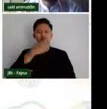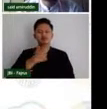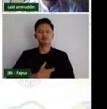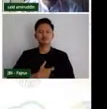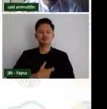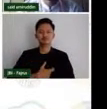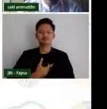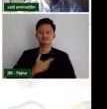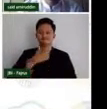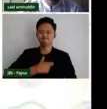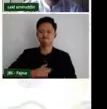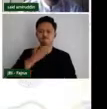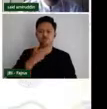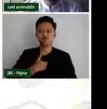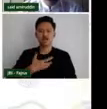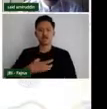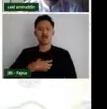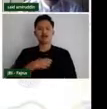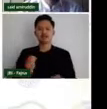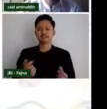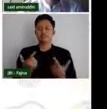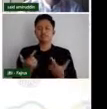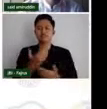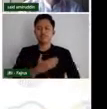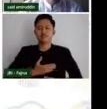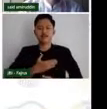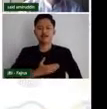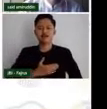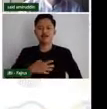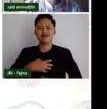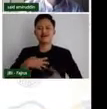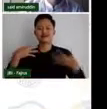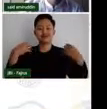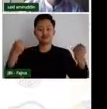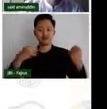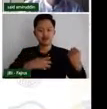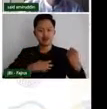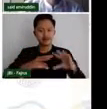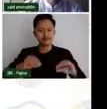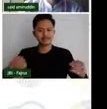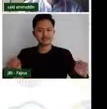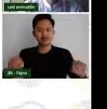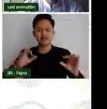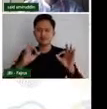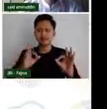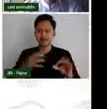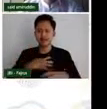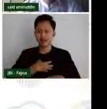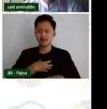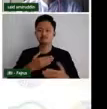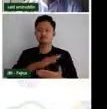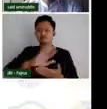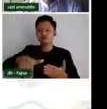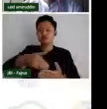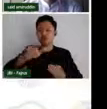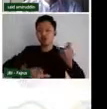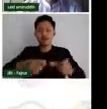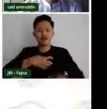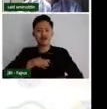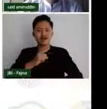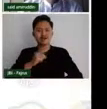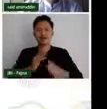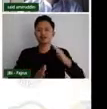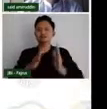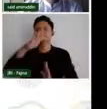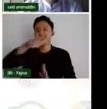hak untuk hidup layak, hak pendidikan, hak kesehatan, dan hak pekerjaan. Jadi pendidikan itu dimiliki oleh semua orang, tidak ada batasannya.